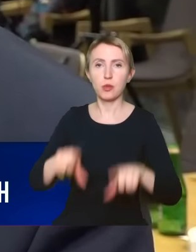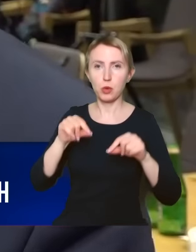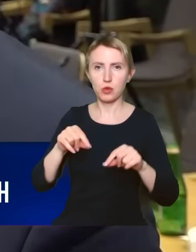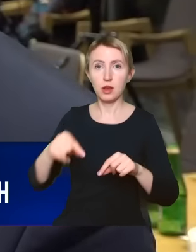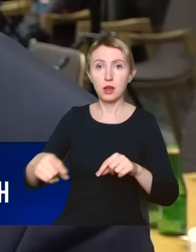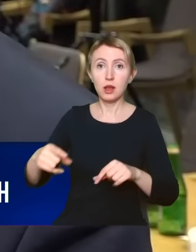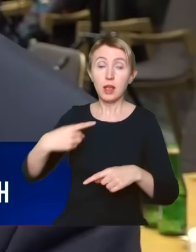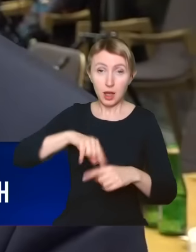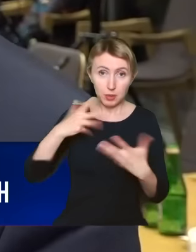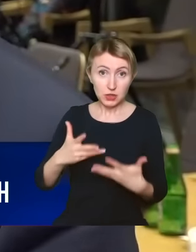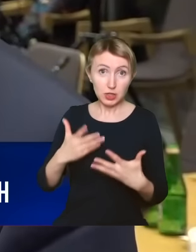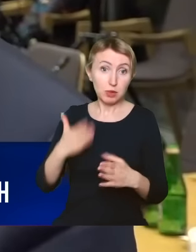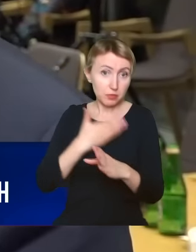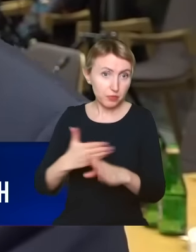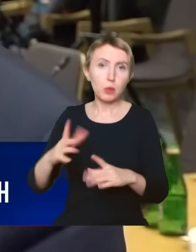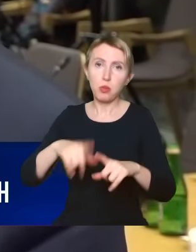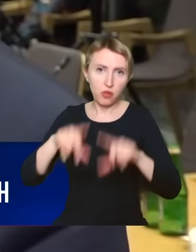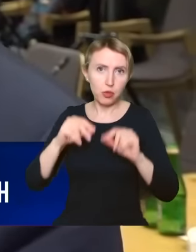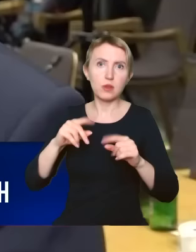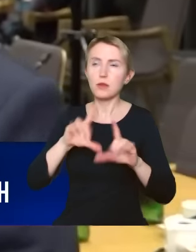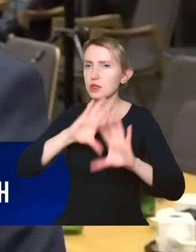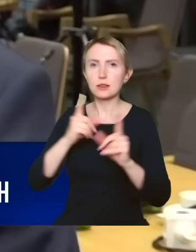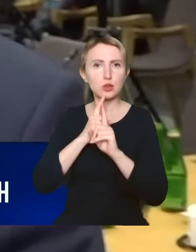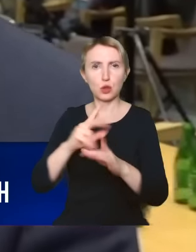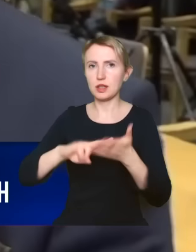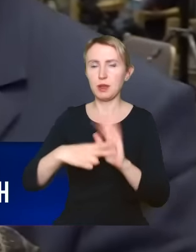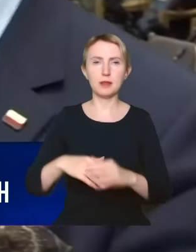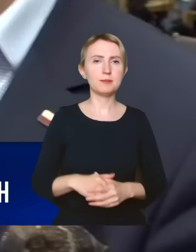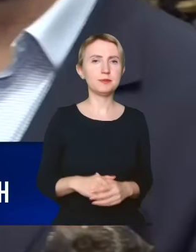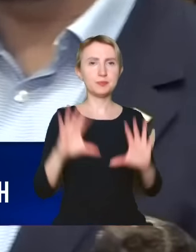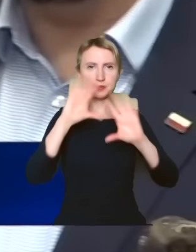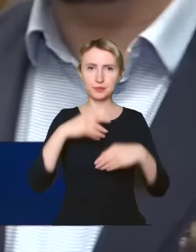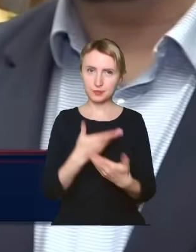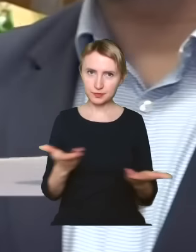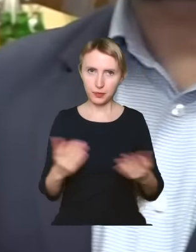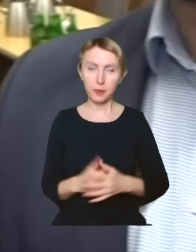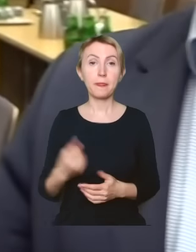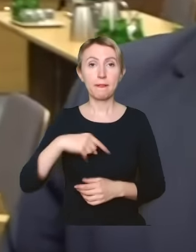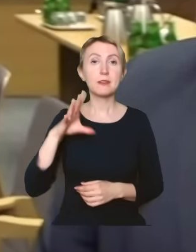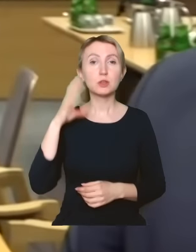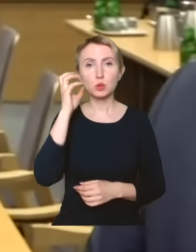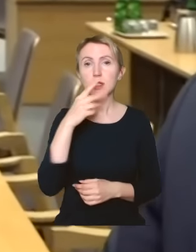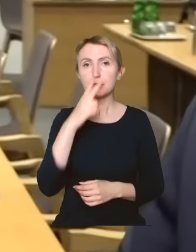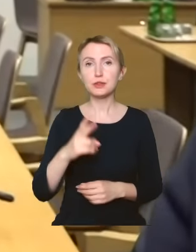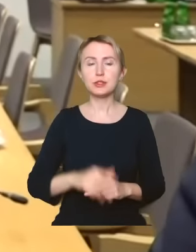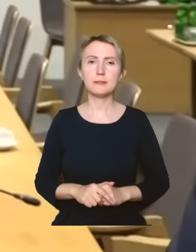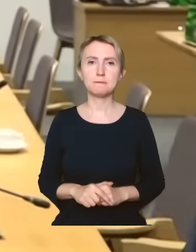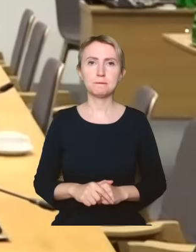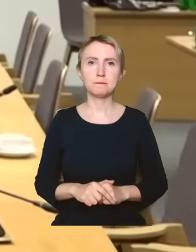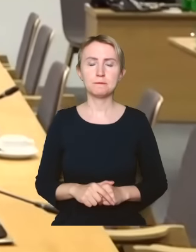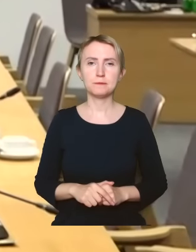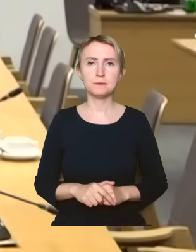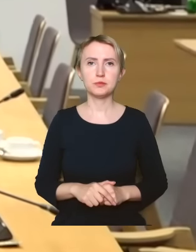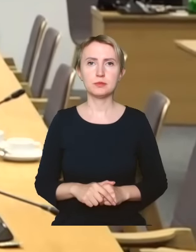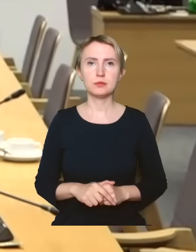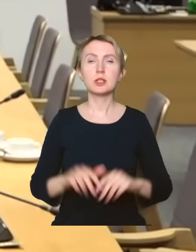chcieliśmy, wybory by się odbyły, byłoby wszystko zgodnie z planem. Szanowni Państwo, tak jak słyszeliście, widzicie, mamy